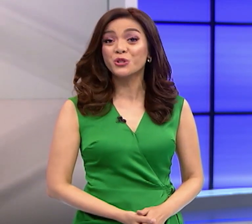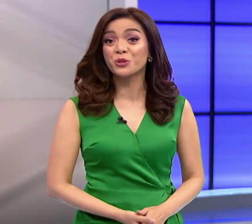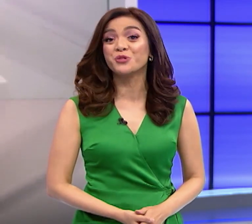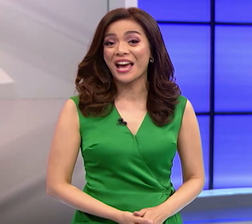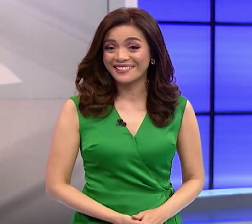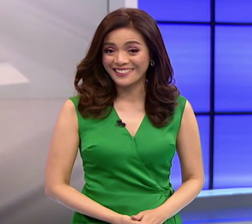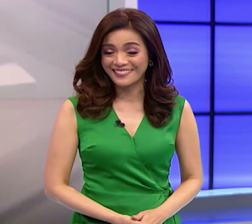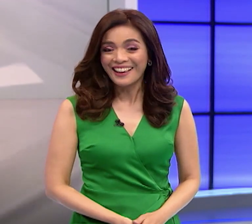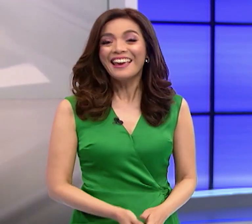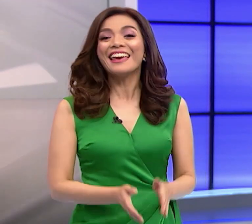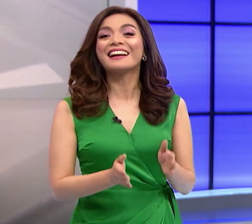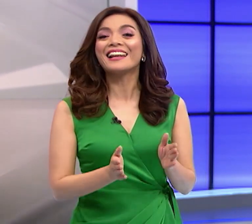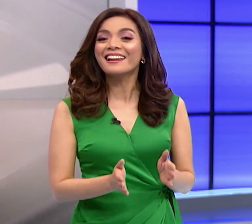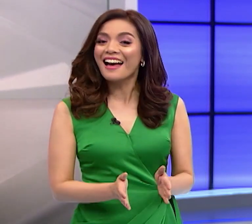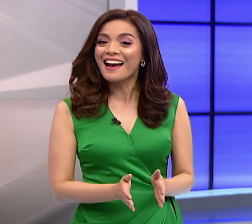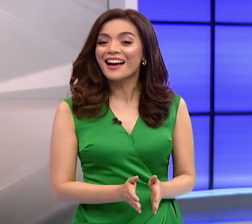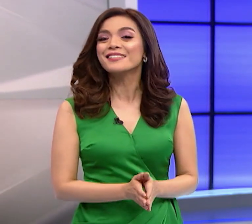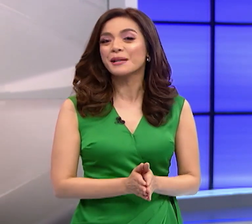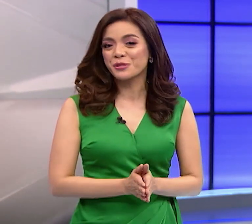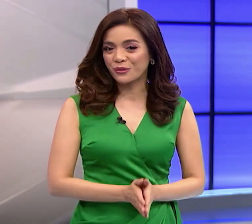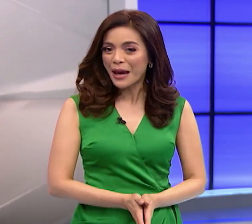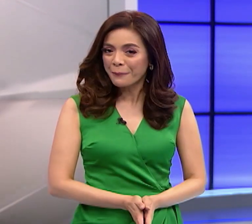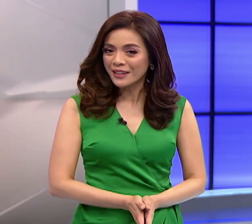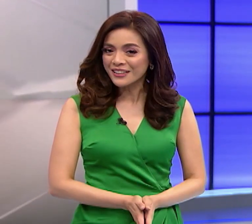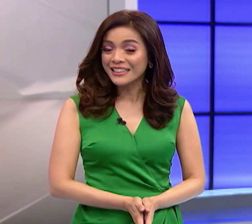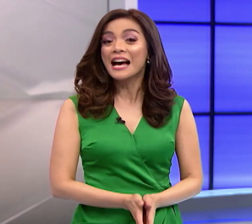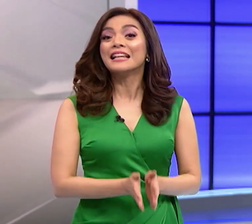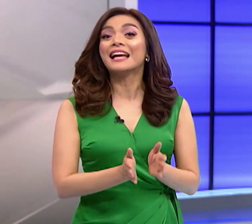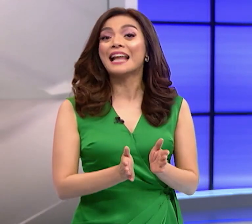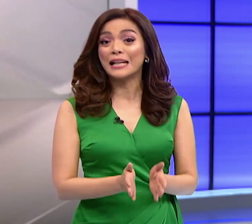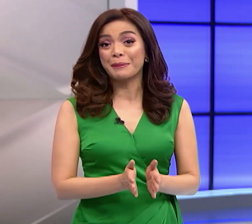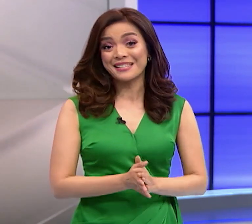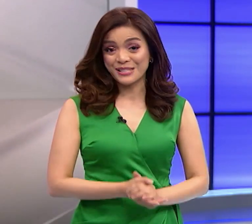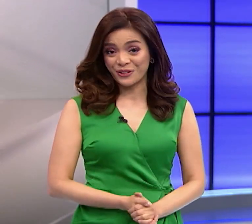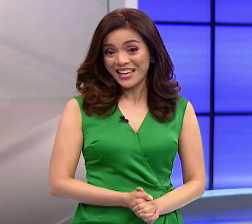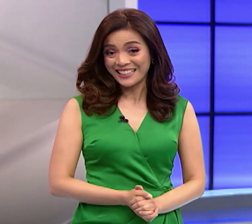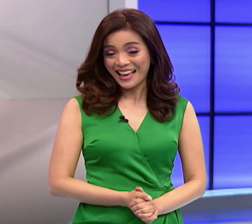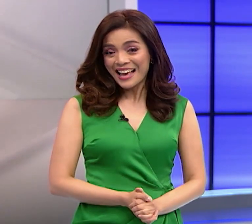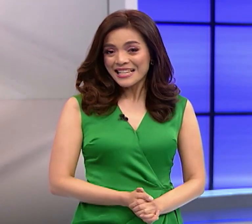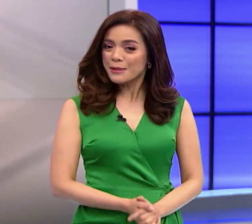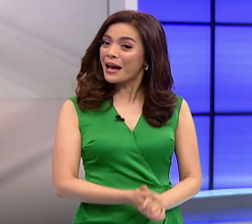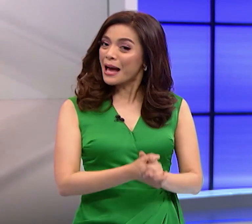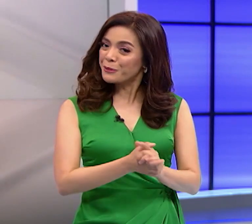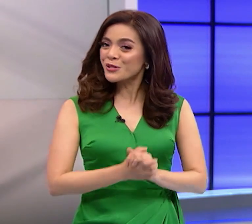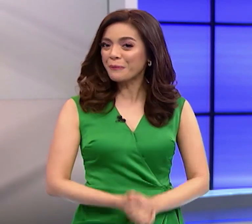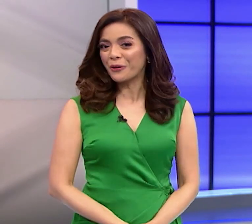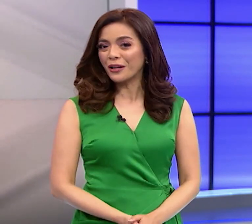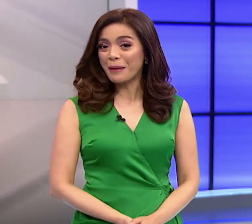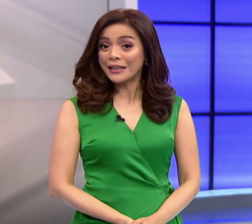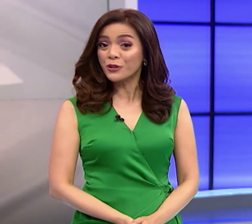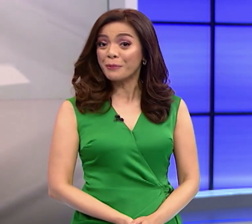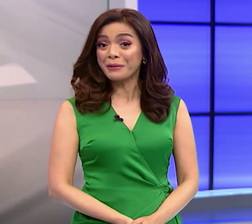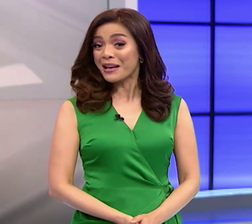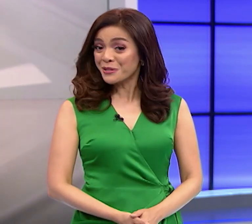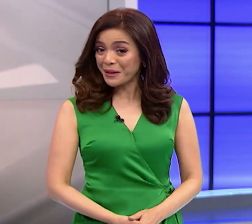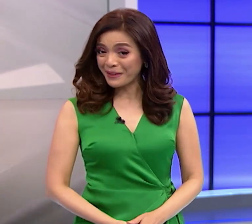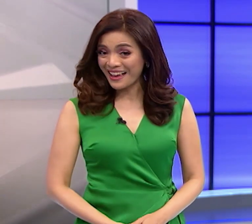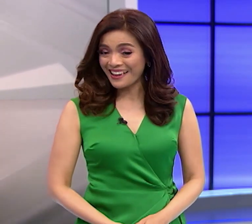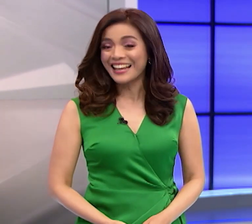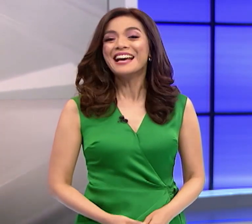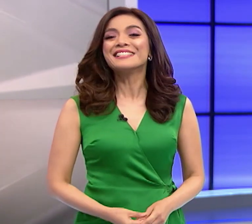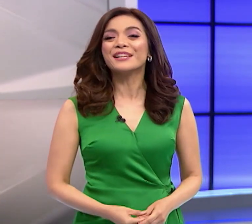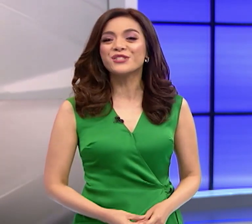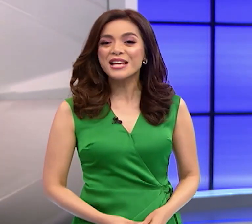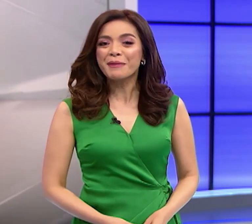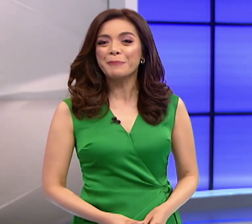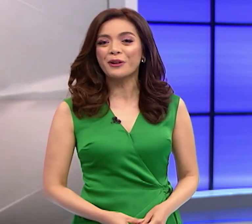aming YouTube channel. I-click lang ang subscribe button na lalabas sa screen. Sa mga kapuso abroad, maari niyo kaming